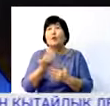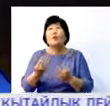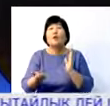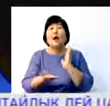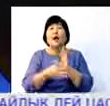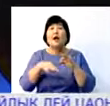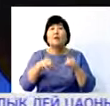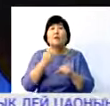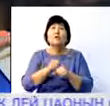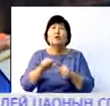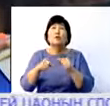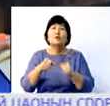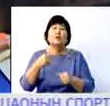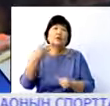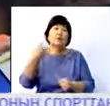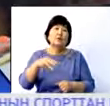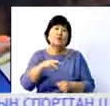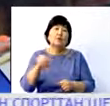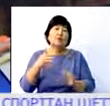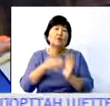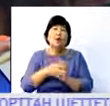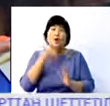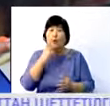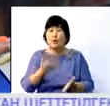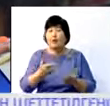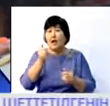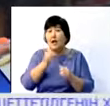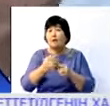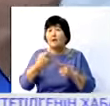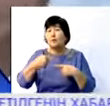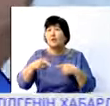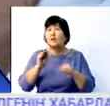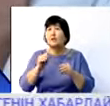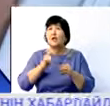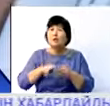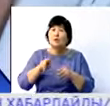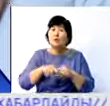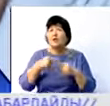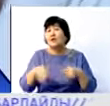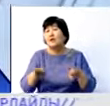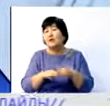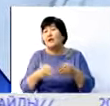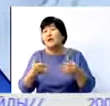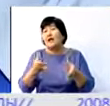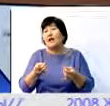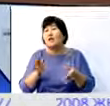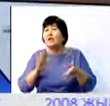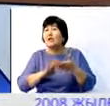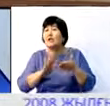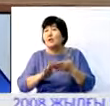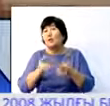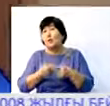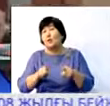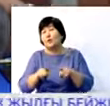машинаны жасауға қолөнерші 1/2 сағат уақытын жұмсады. Көз алдымызды әрбір бөлігін баппен жонып, бөлшектерді бір-біріне желімен жапсырып шықты. Дәл